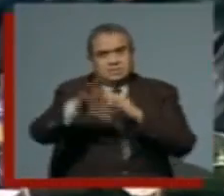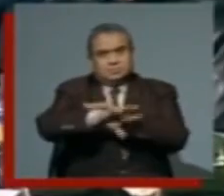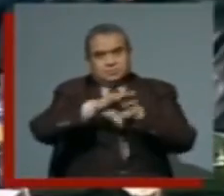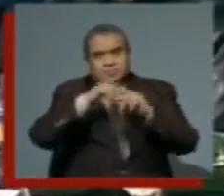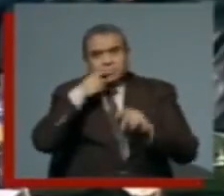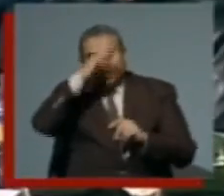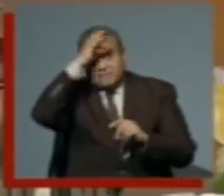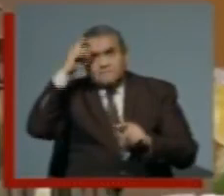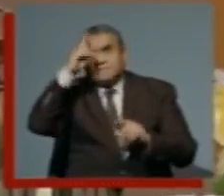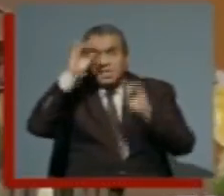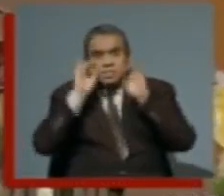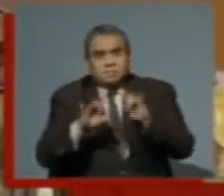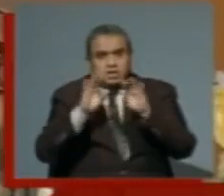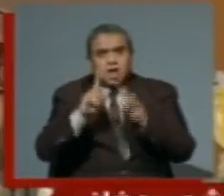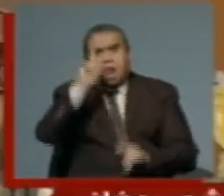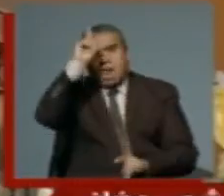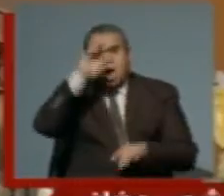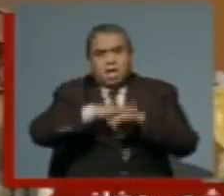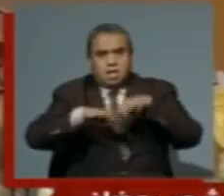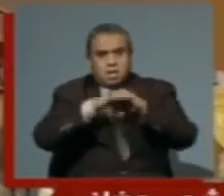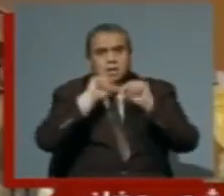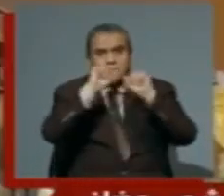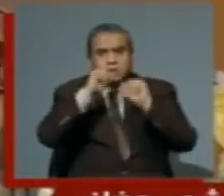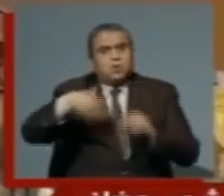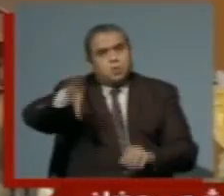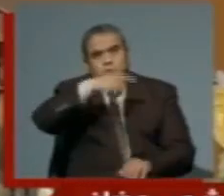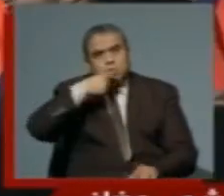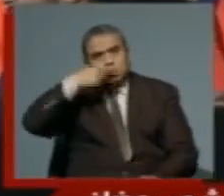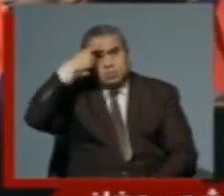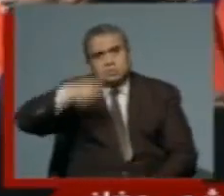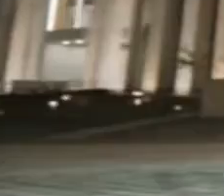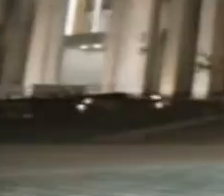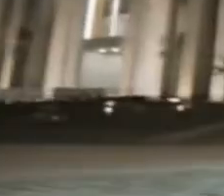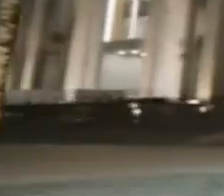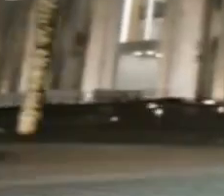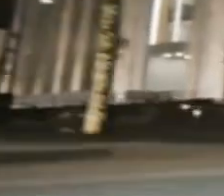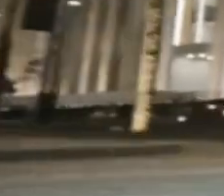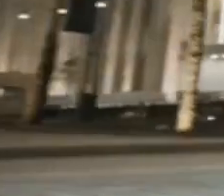وبفضل جهدكم يعني كل سنه وانتم طيبين اتفضلوا اتفضلوا